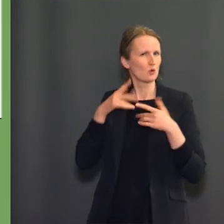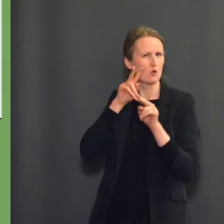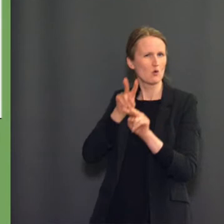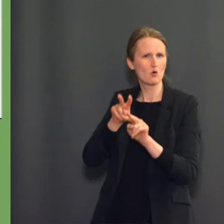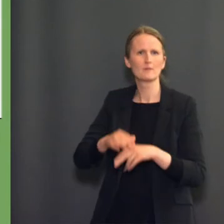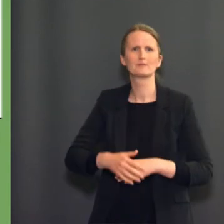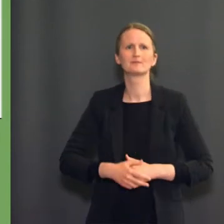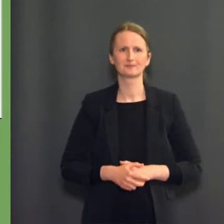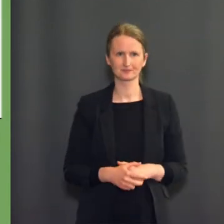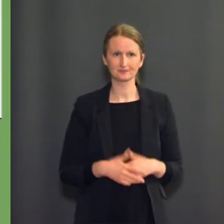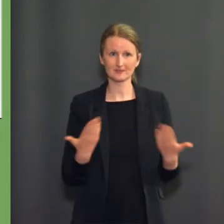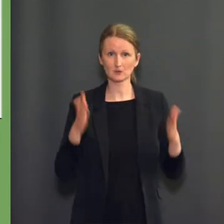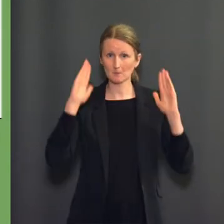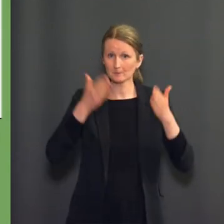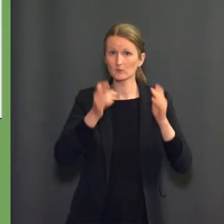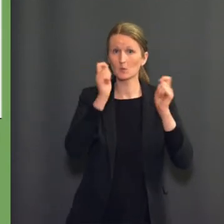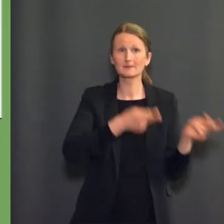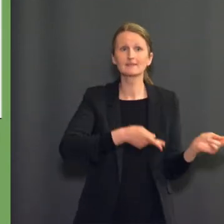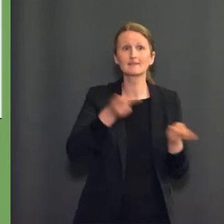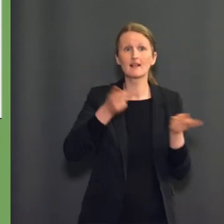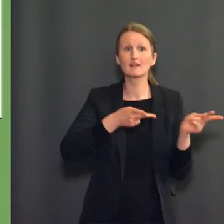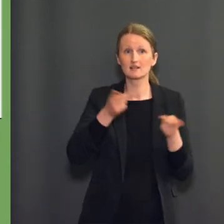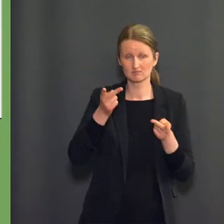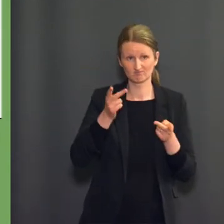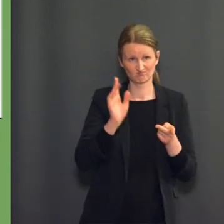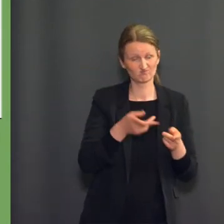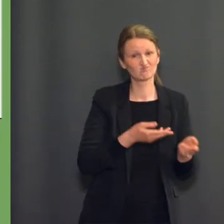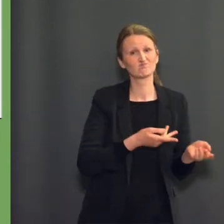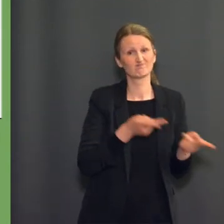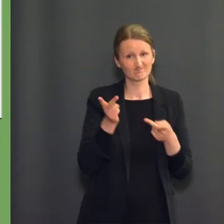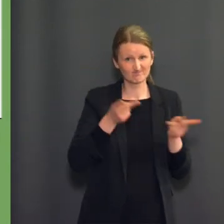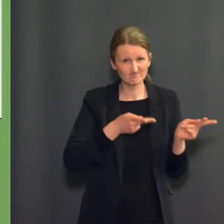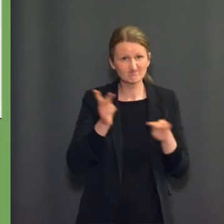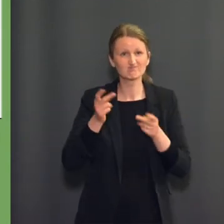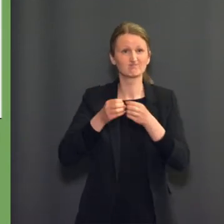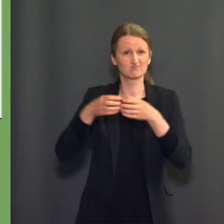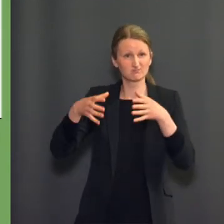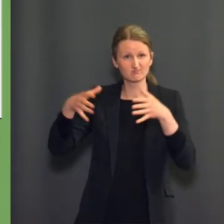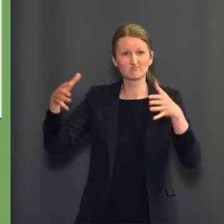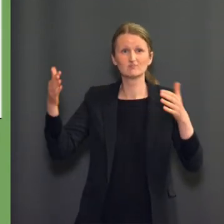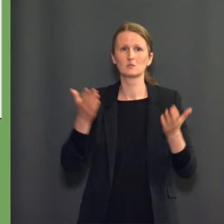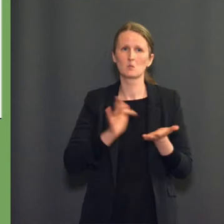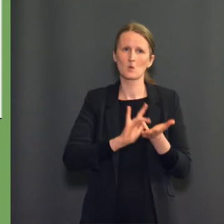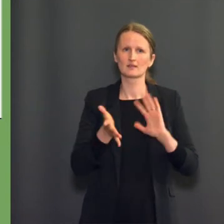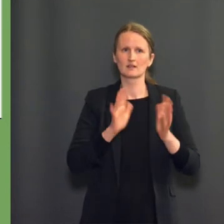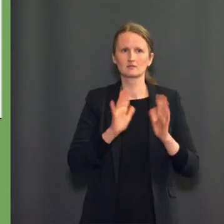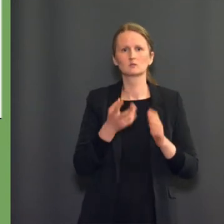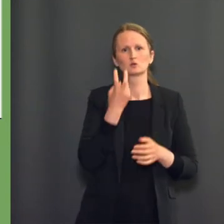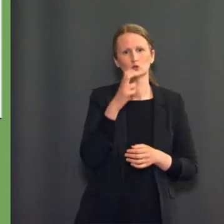à augmenter jusqu'à 268 en moyenne par jour.